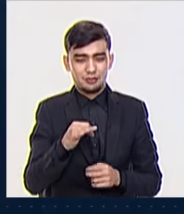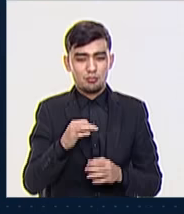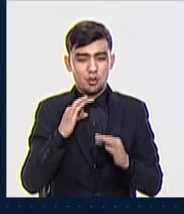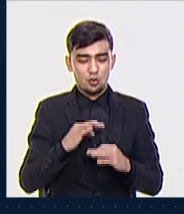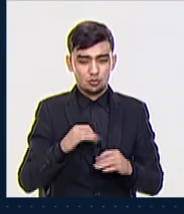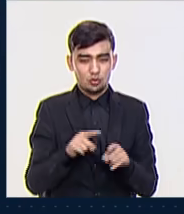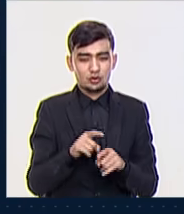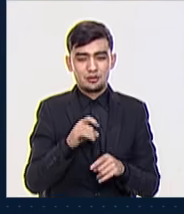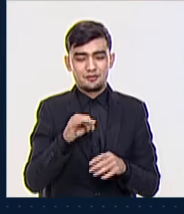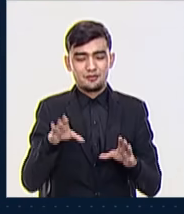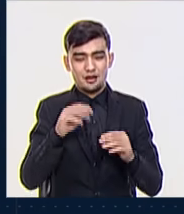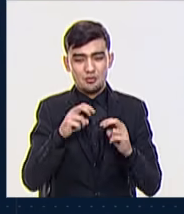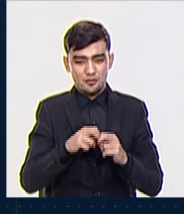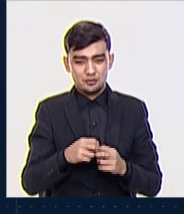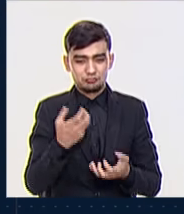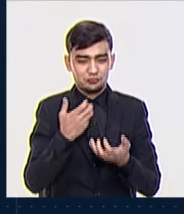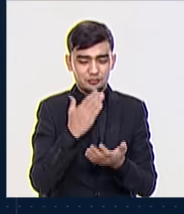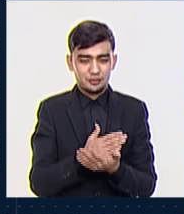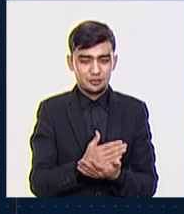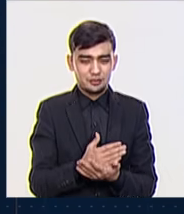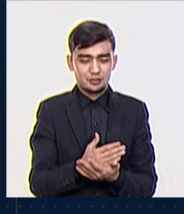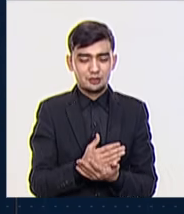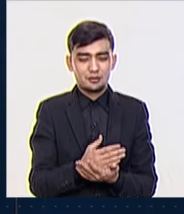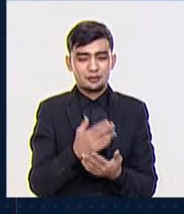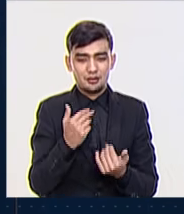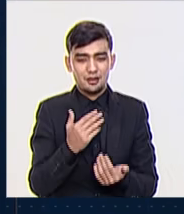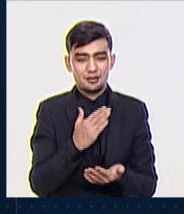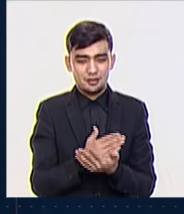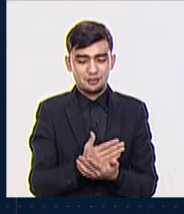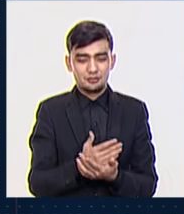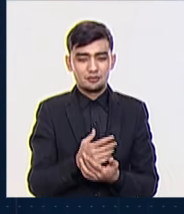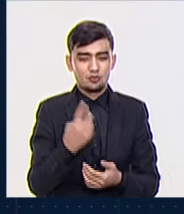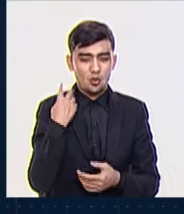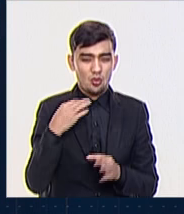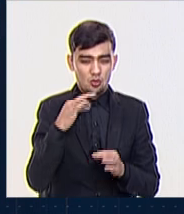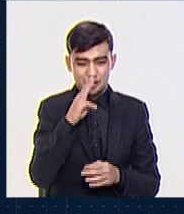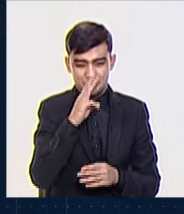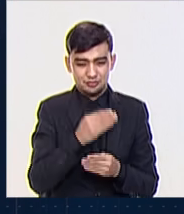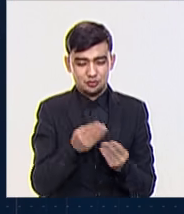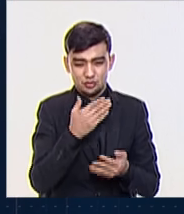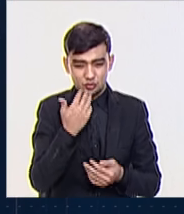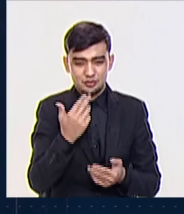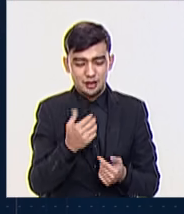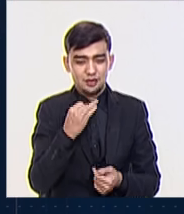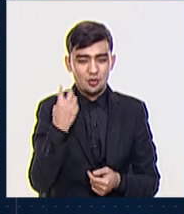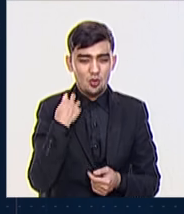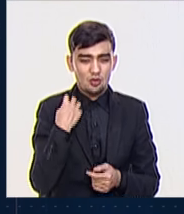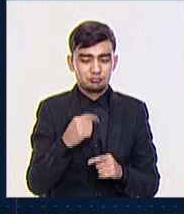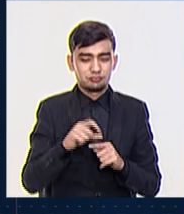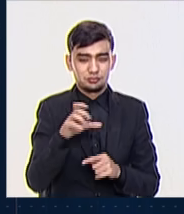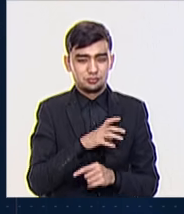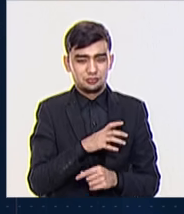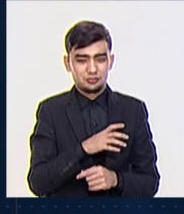прокуратуры, инспекции труда, министерства юстиции. Когда есть действительно задолженность по заработной плате, задолженность возникла в связи